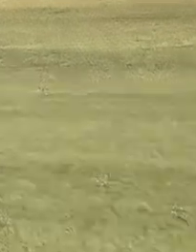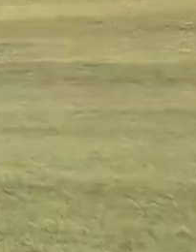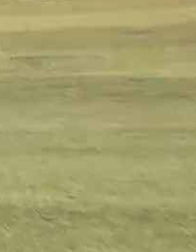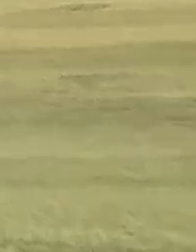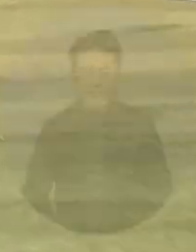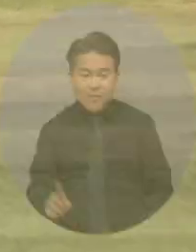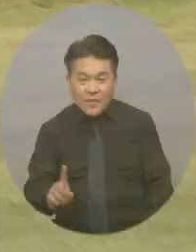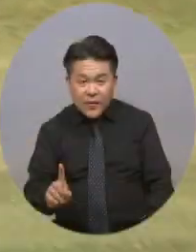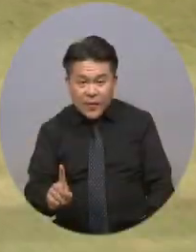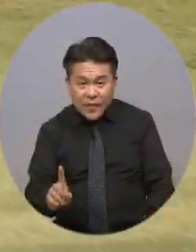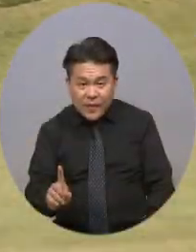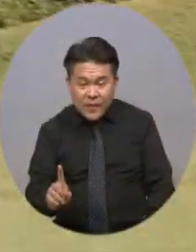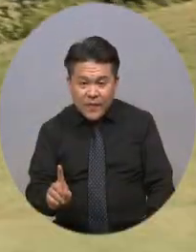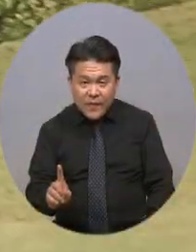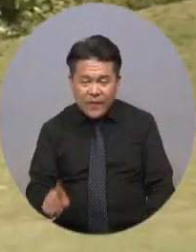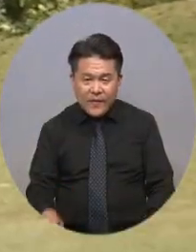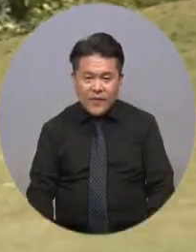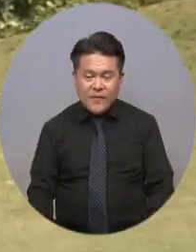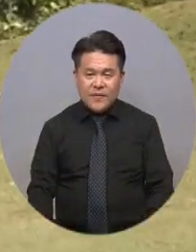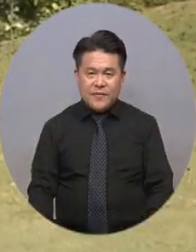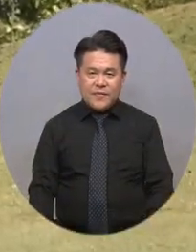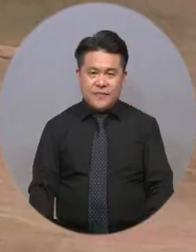사신님